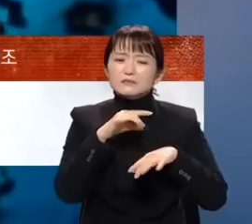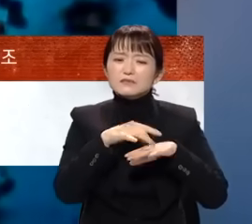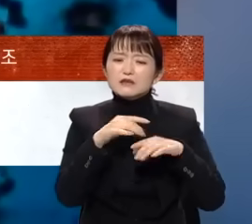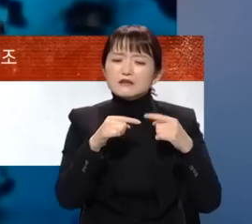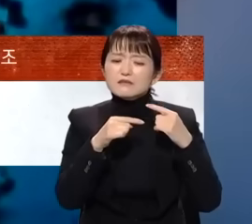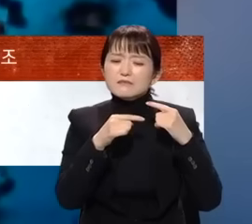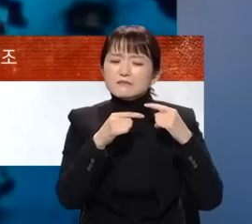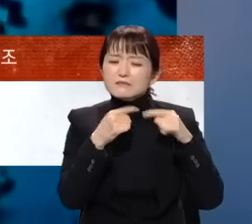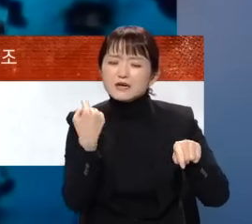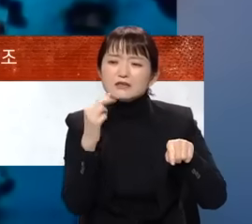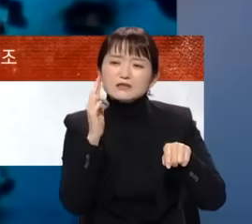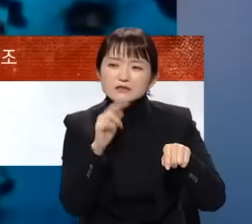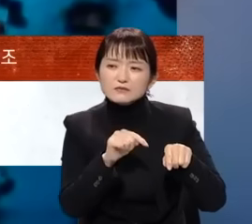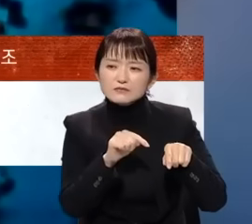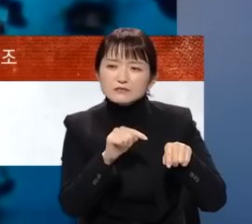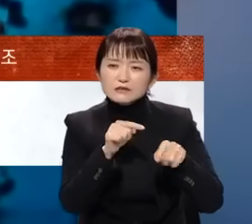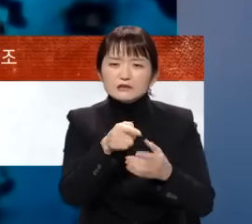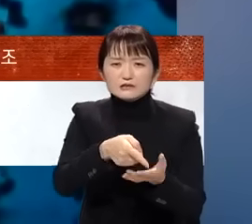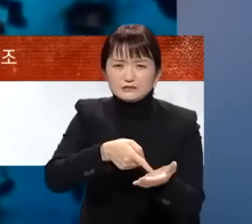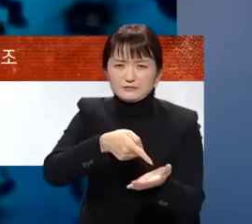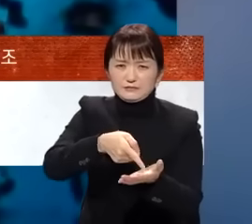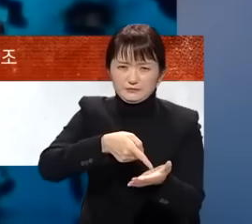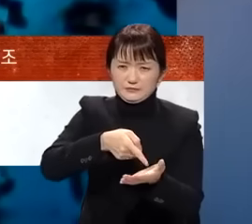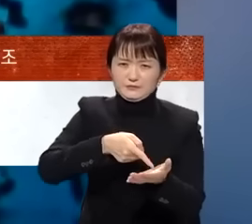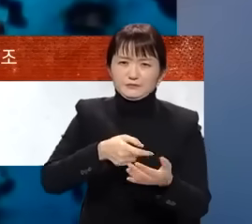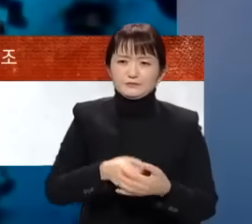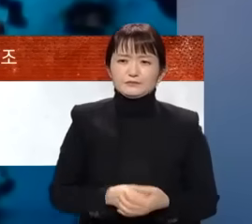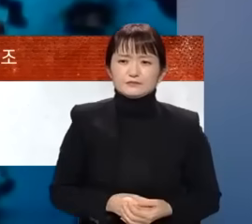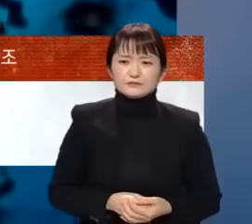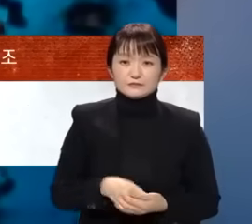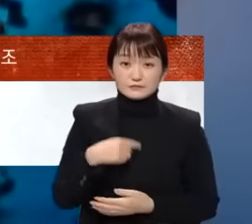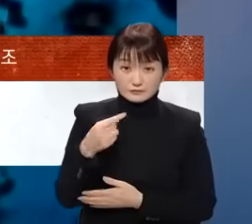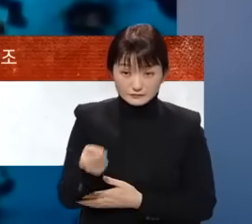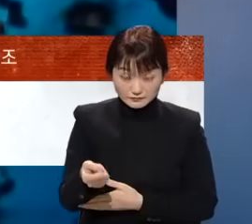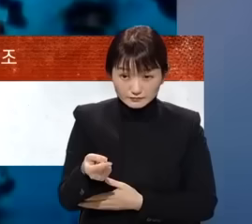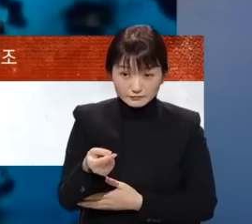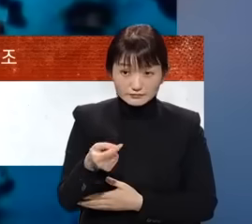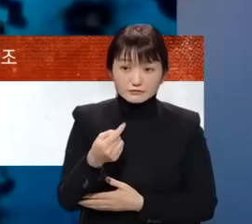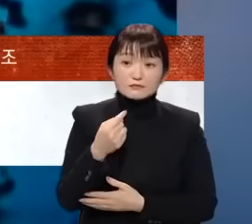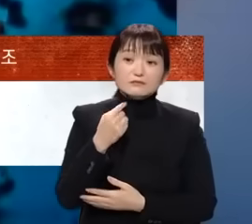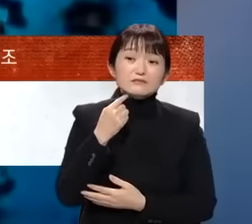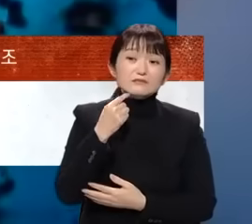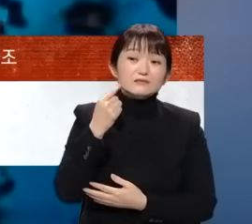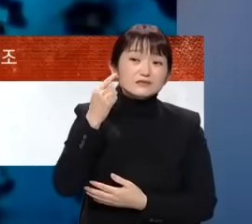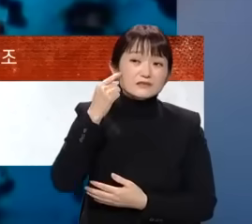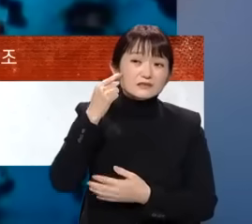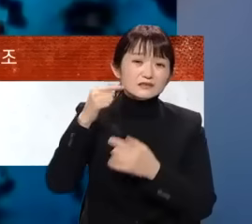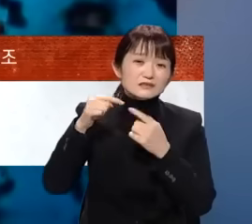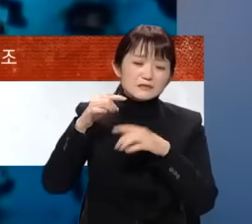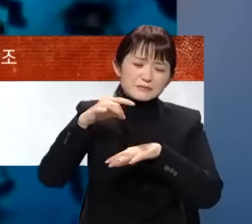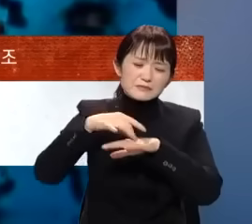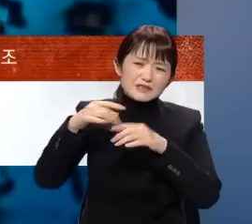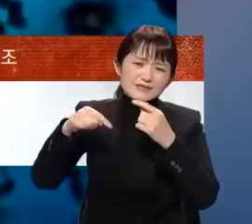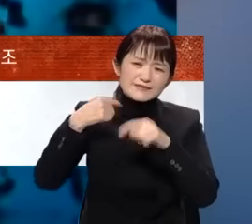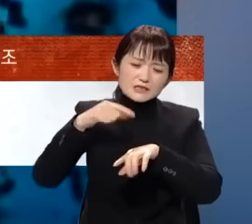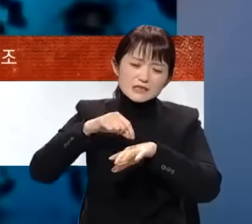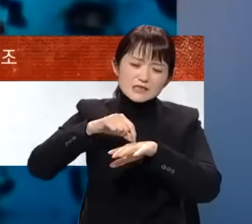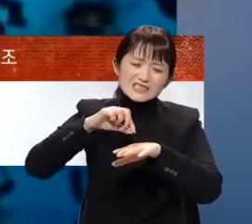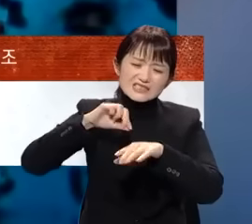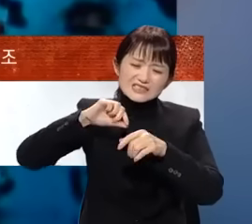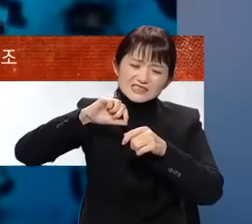다쳐가지고 그거 수술을 했어야 됐고 그 다음에 이제 아래턱도 금이 가고 또 살이